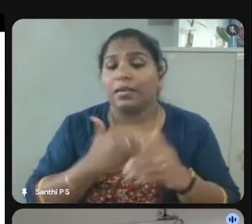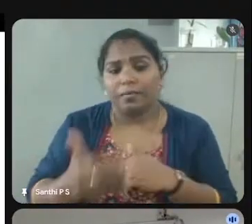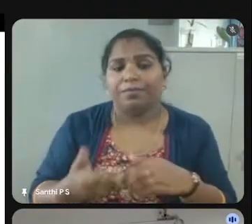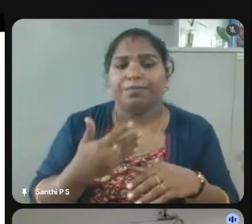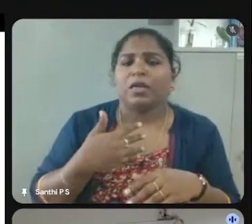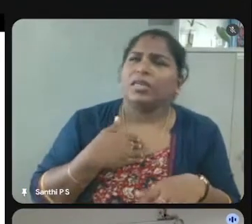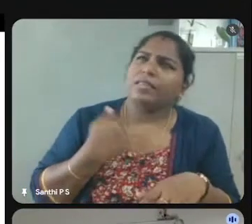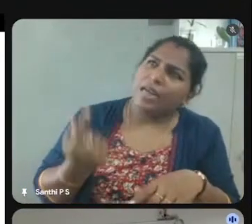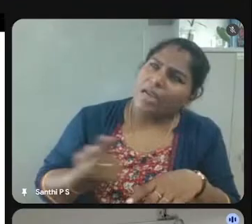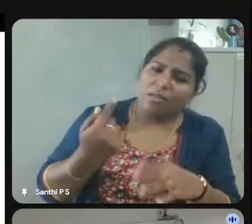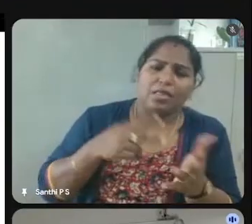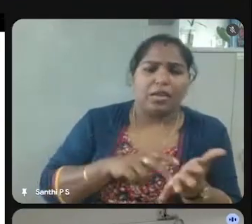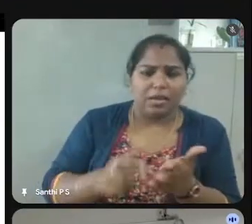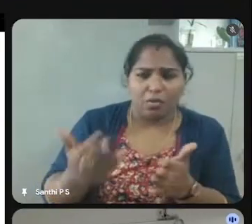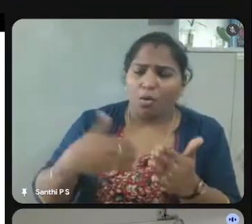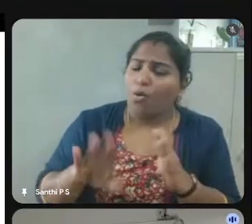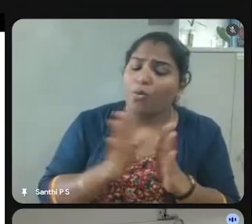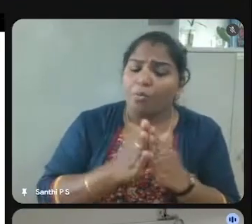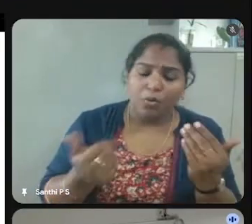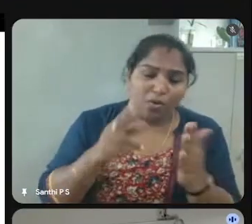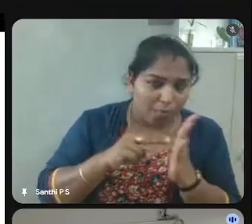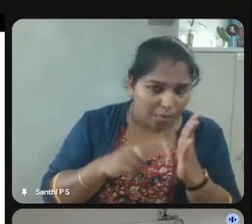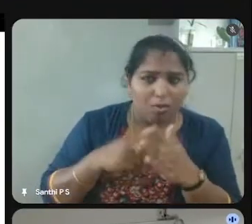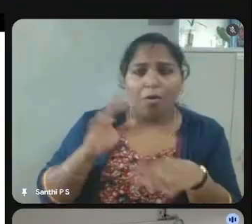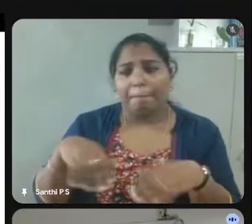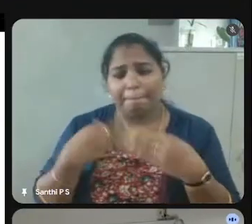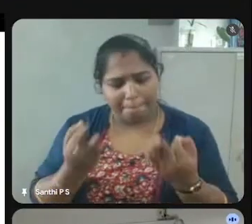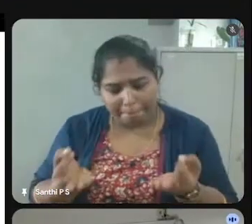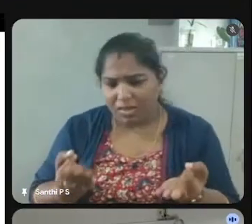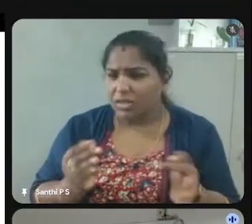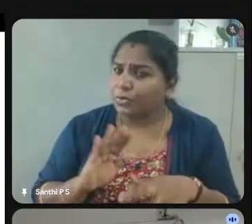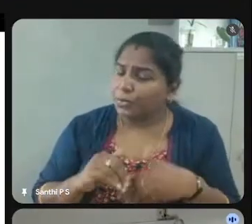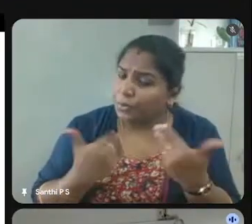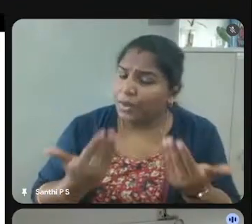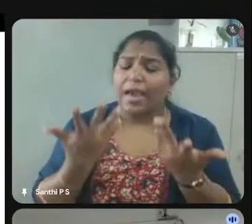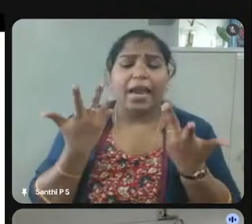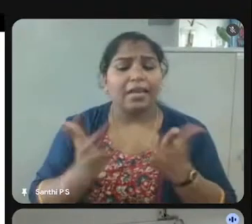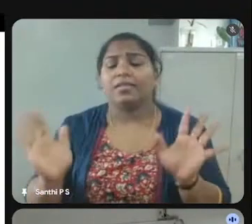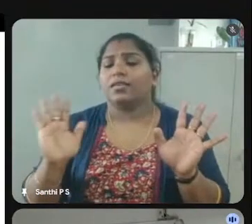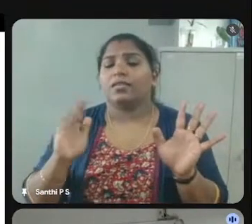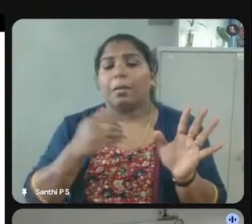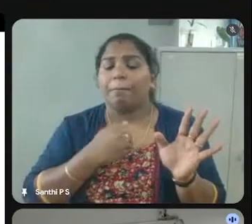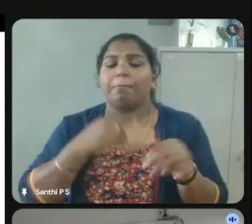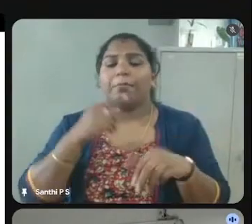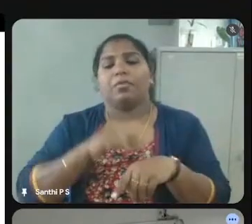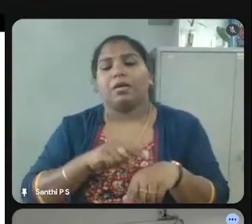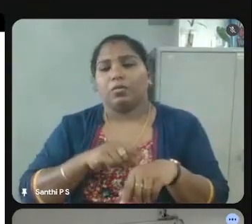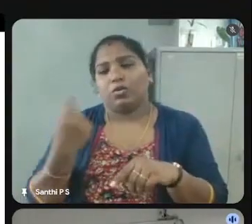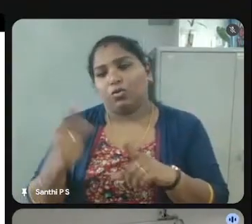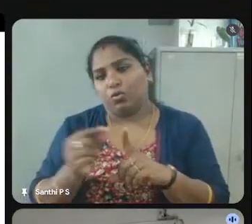ഒറ്റയ്ക്കൊന്ന് നടക്കാൻ പോവുക, അല്ലെങ്കിൽ ഇഷ്ടമുള്ള ഒരു ബുക്ക് വായിക്കുക, ഒന്ന് ധ്യാനം, ഒന്ന് മെഡിറ്റേറ്റ് ചെയ്യുക. ഇതൊക്കെയും നമുക്ക് മീ ടൈമിൽ നമുക്ക് ഇൻക്ലൂഡ് ചെയ്യാൻ